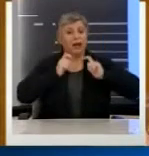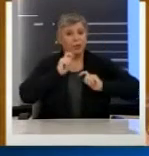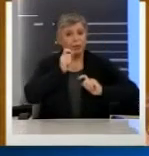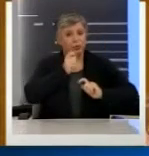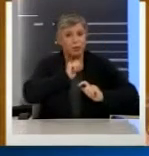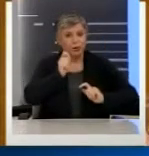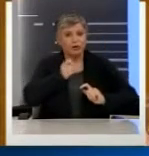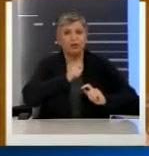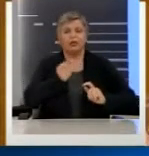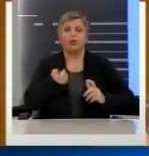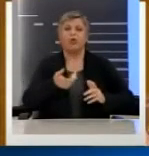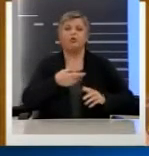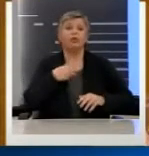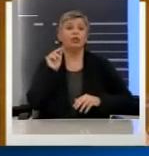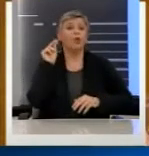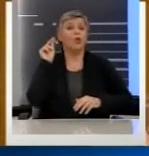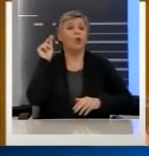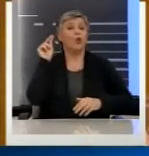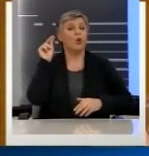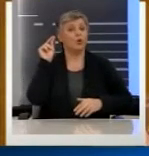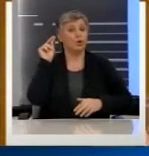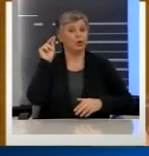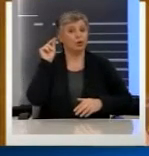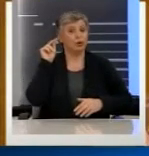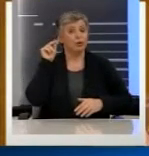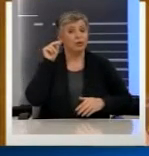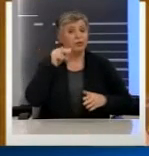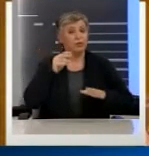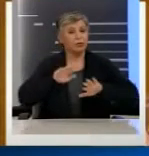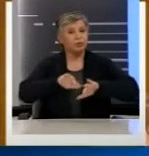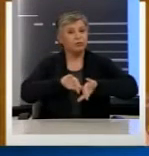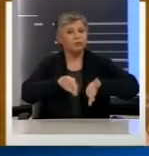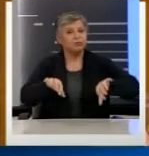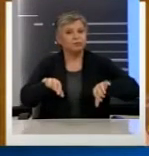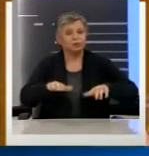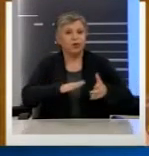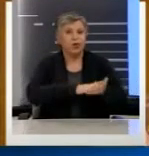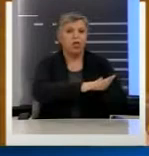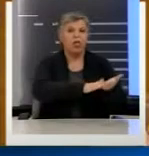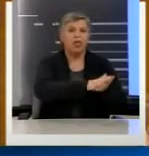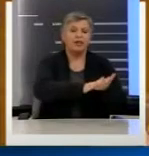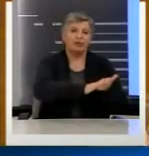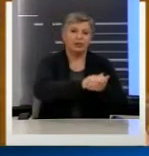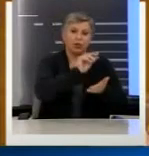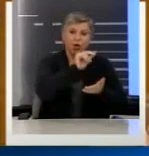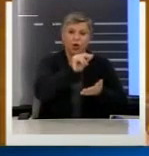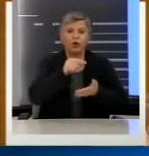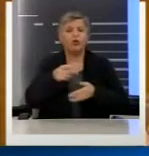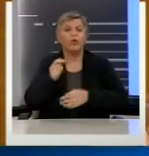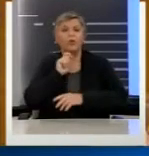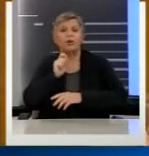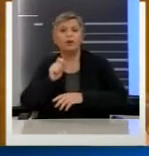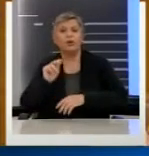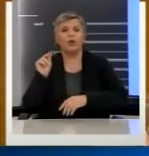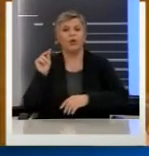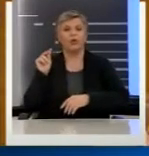πολιτικός όρκος σε σχέση με τον θρησκευτικό. Πιο ύστερα, τώρα